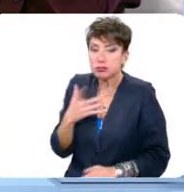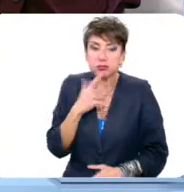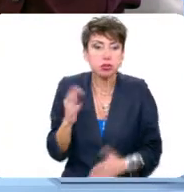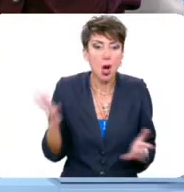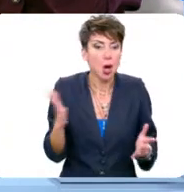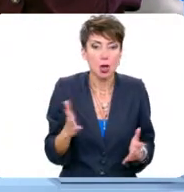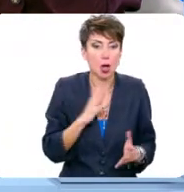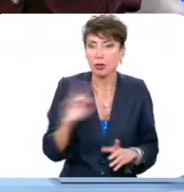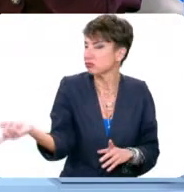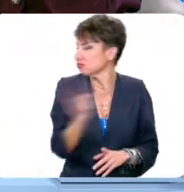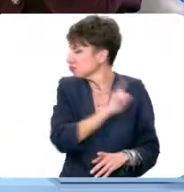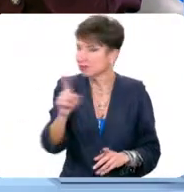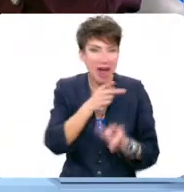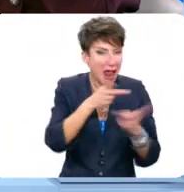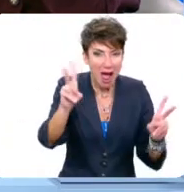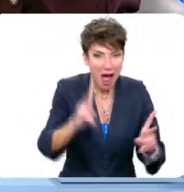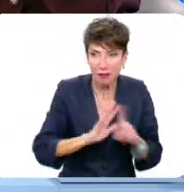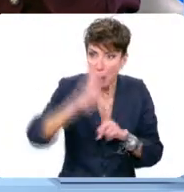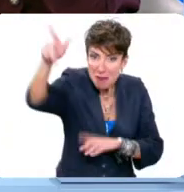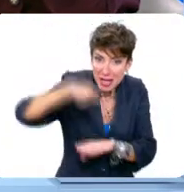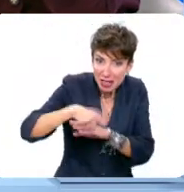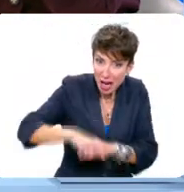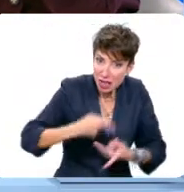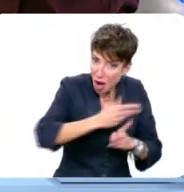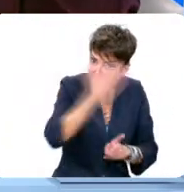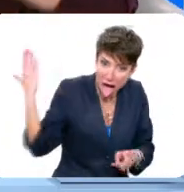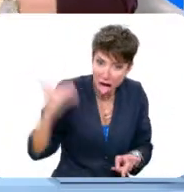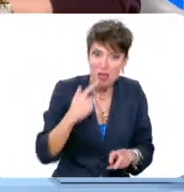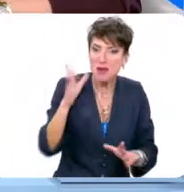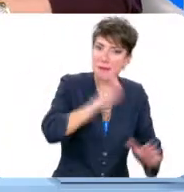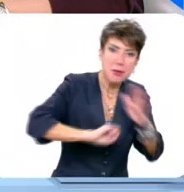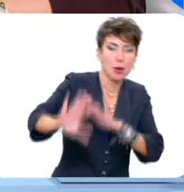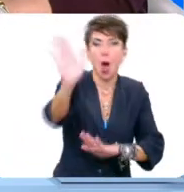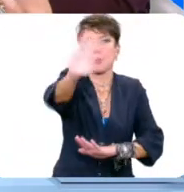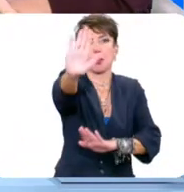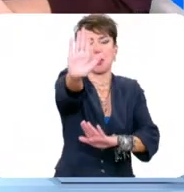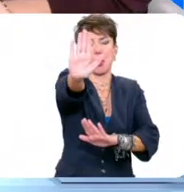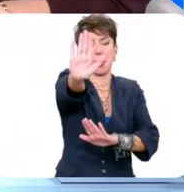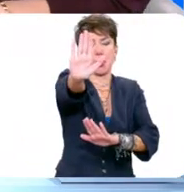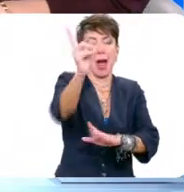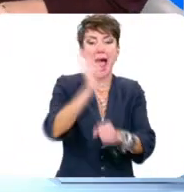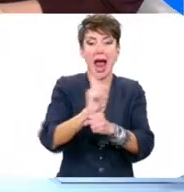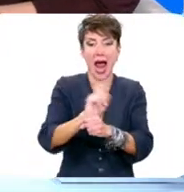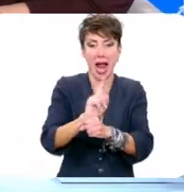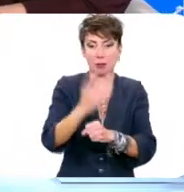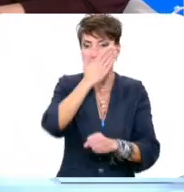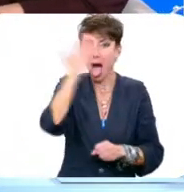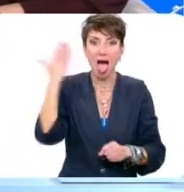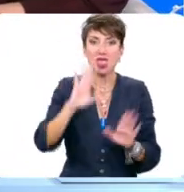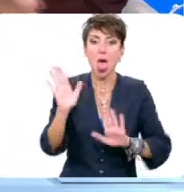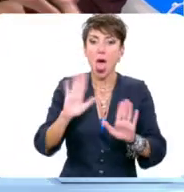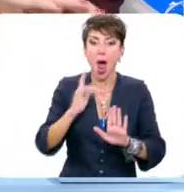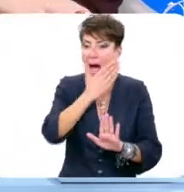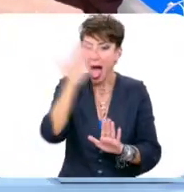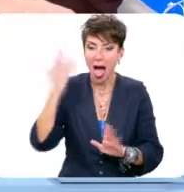βγει, να είναι αθώος. Έπρεπε να ήταν μέσα στη φυλακή. Δεν αθώθηκε. Να μην έβλεπε. Και κυρία Τασία, η